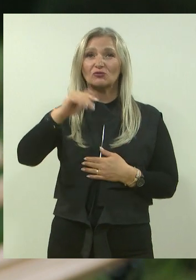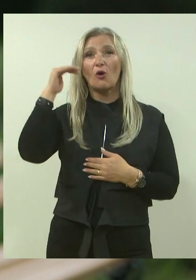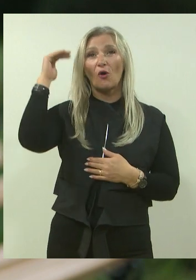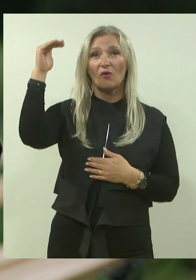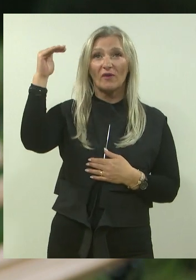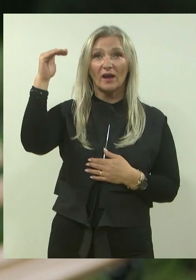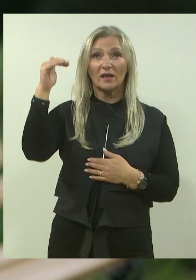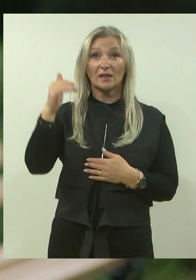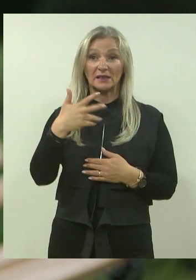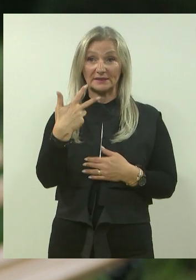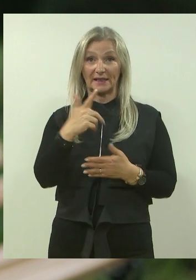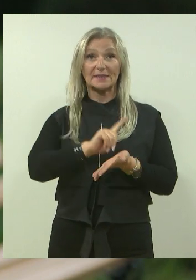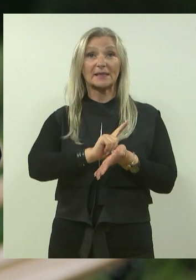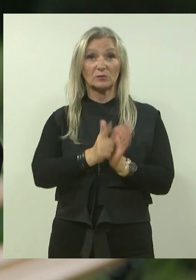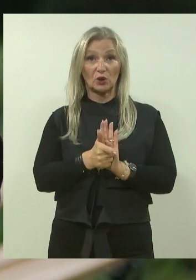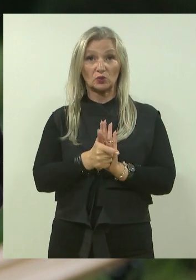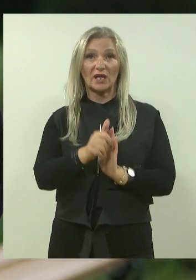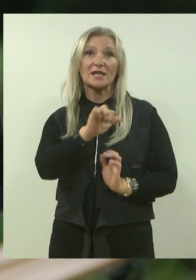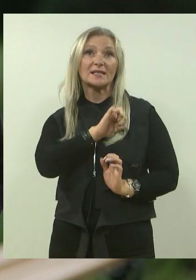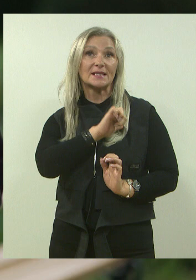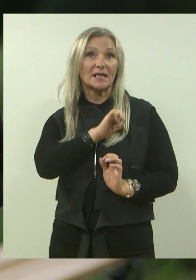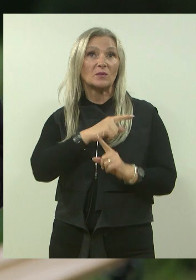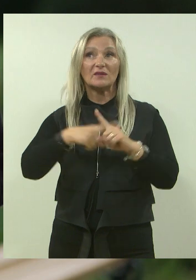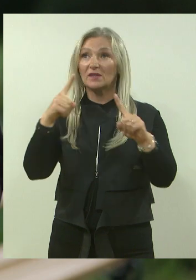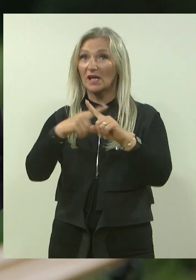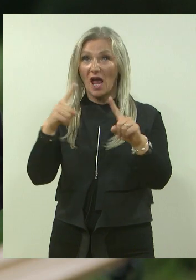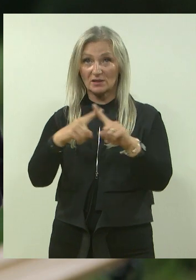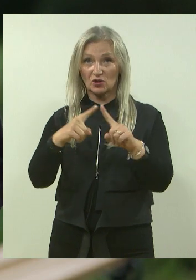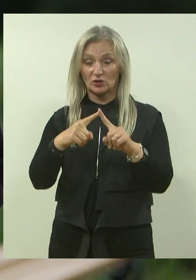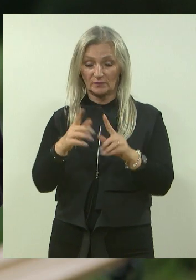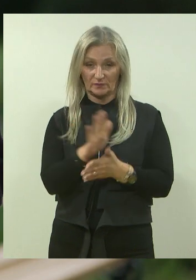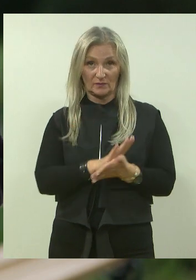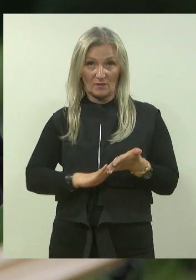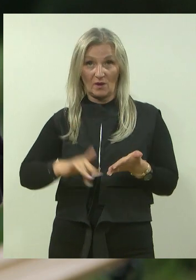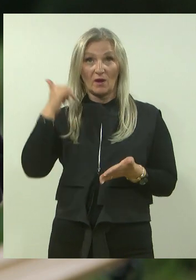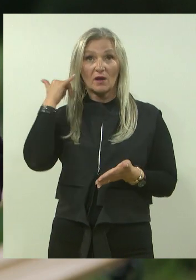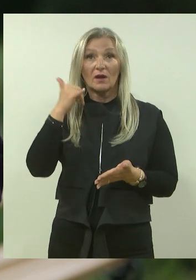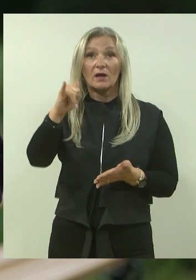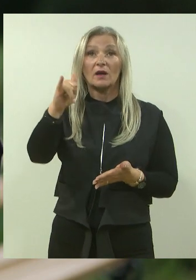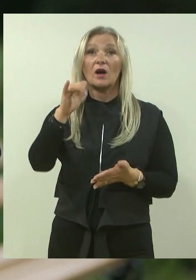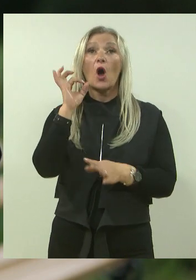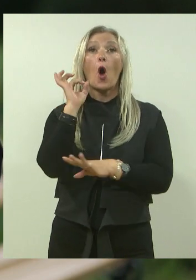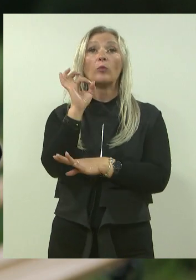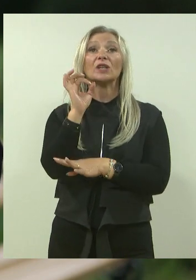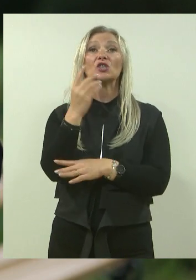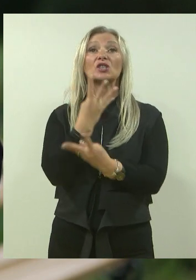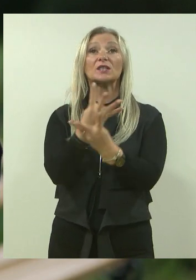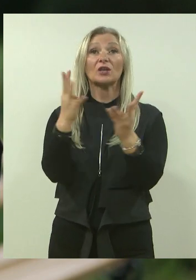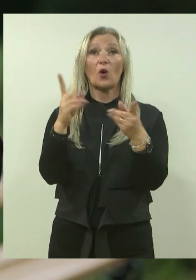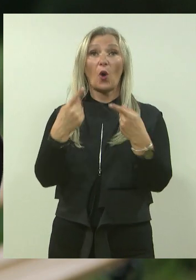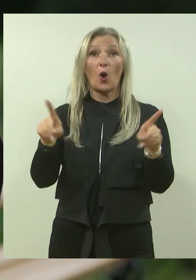koje su pred nama, ponovno sigurni smo, zanimljivi i raznovrsni. Za početak vodimo vas na jedan lijepi obljetnički koncert.